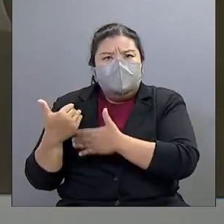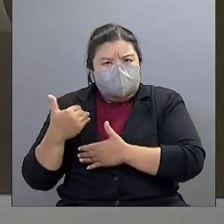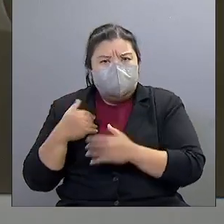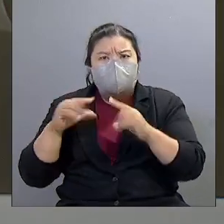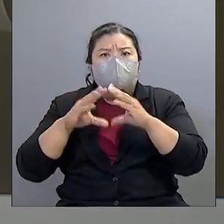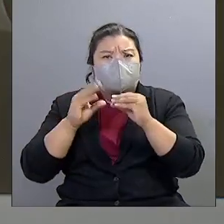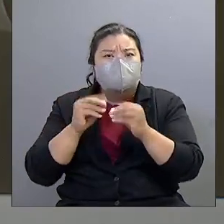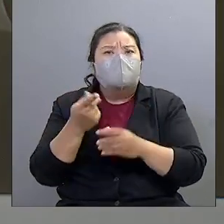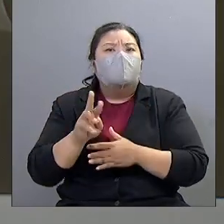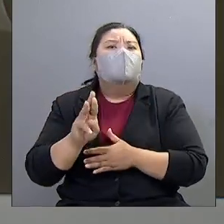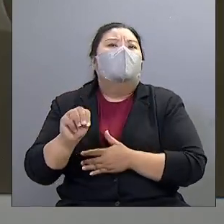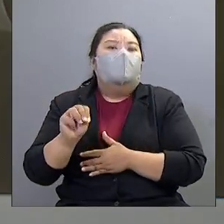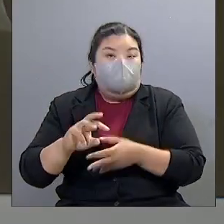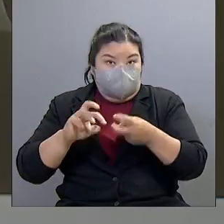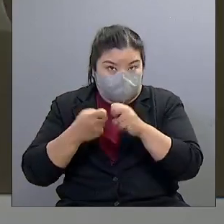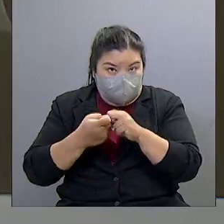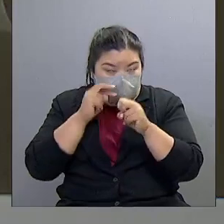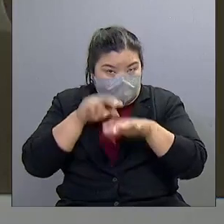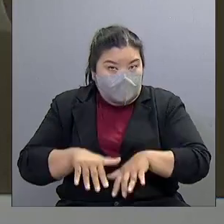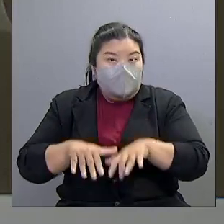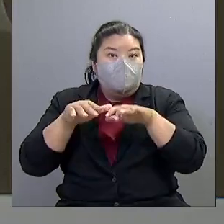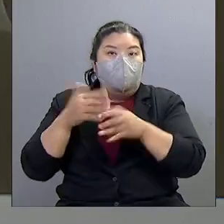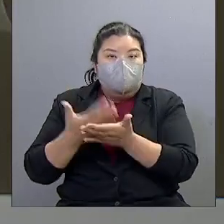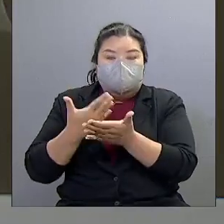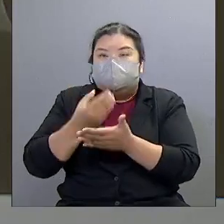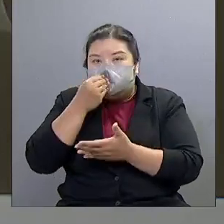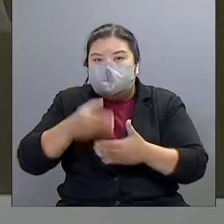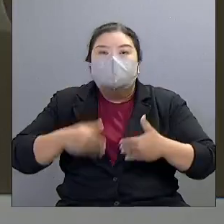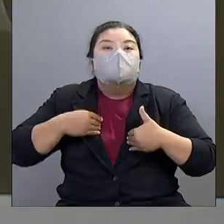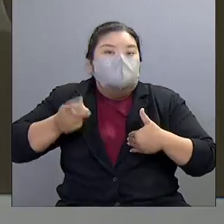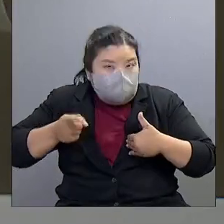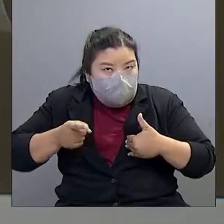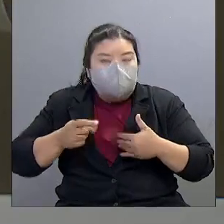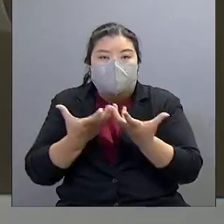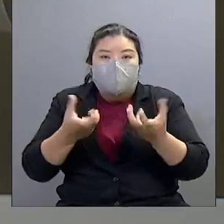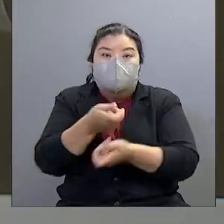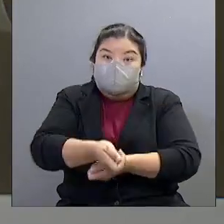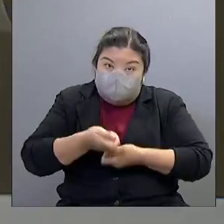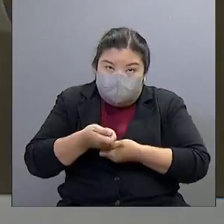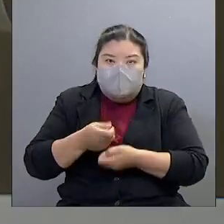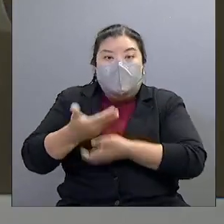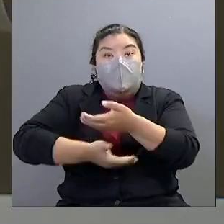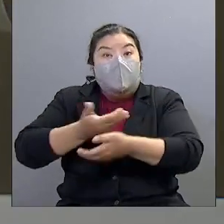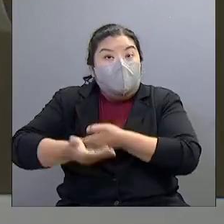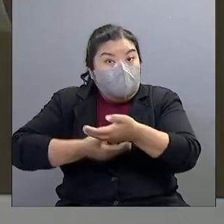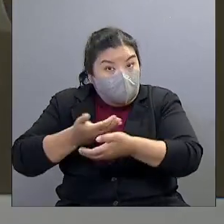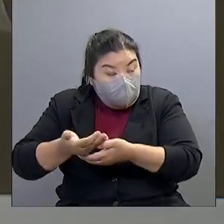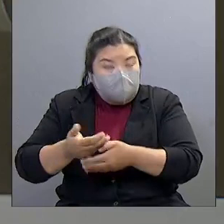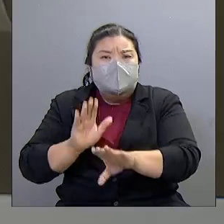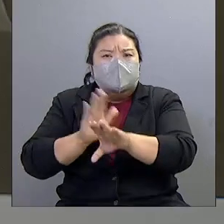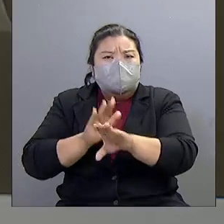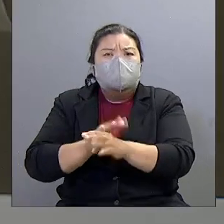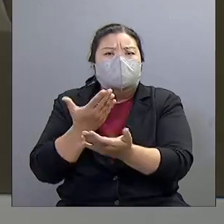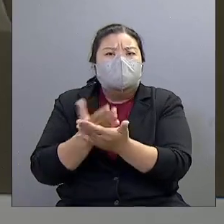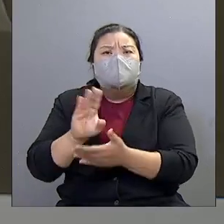ชุมครม.แก้ปัญหาน้ำท่วมค่าครองชีพราคาพืชผลการเกษตรยันไปถึงเรื่องของค่าเงินบาท